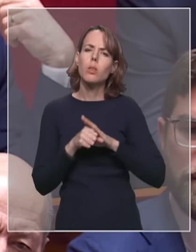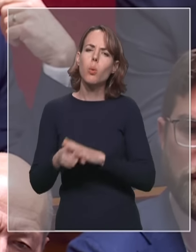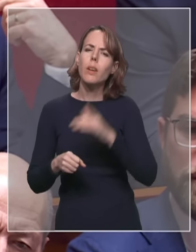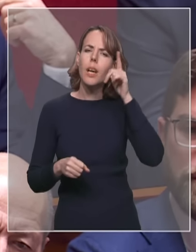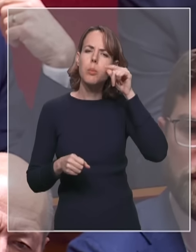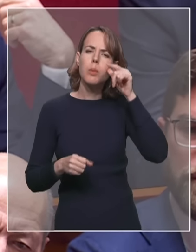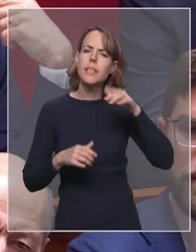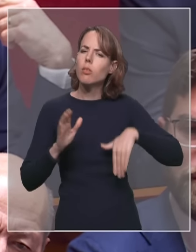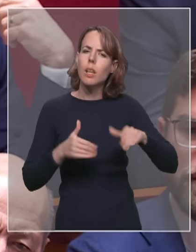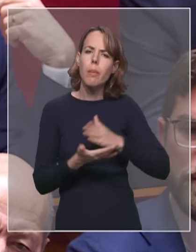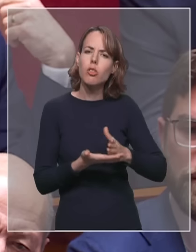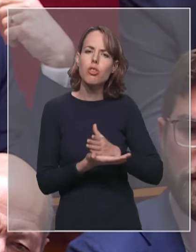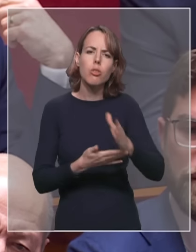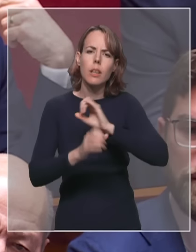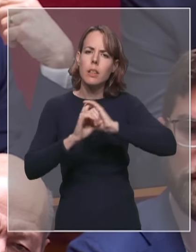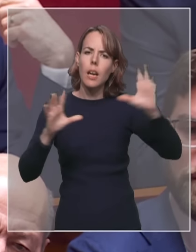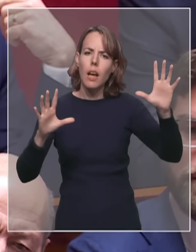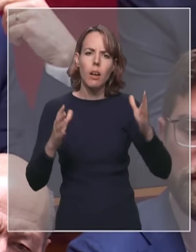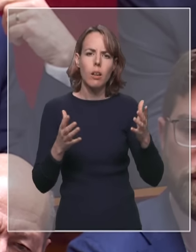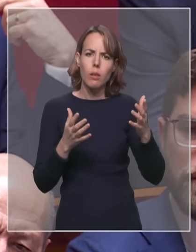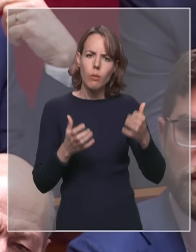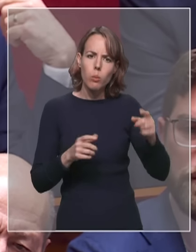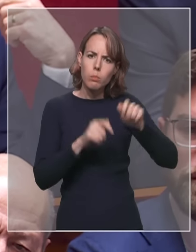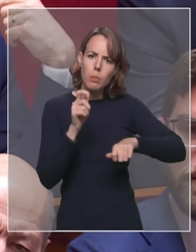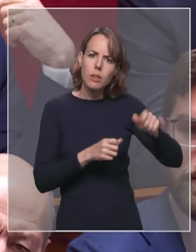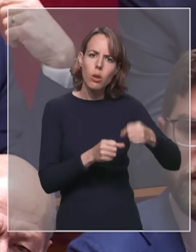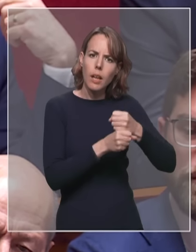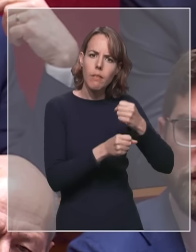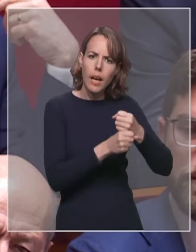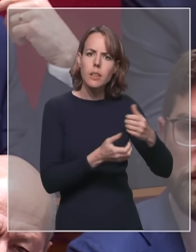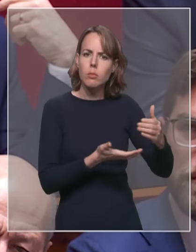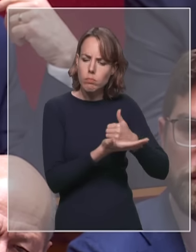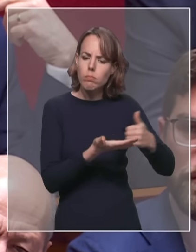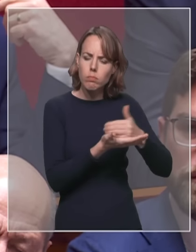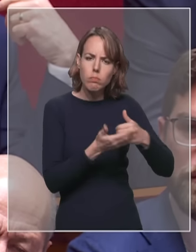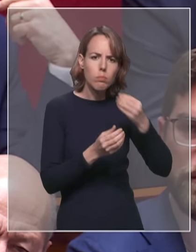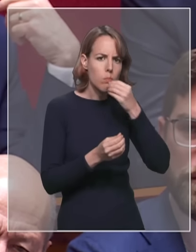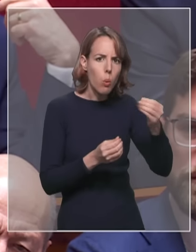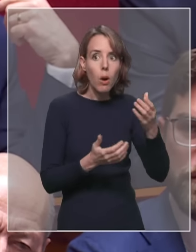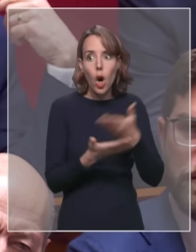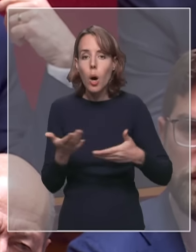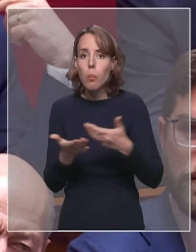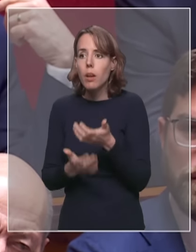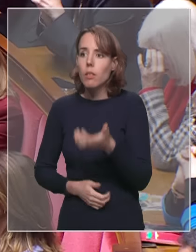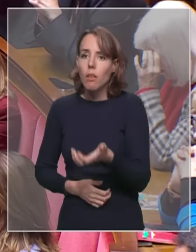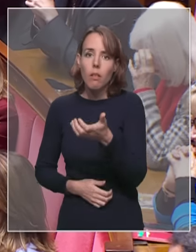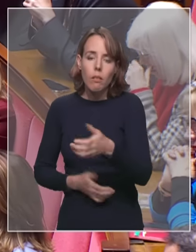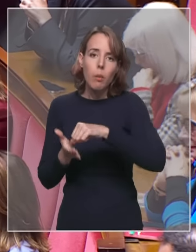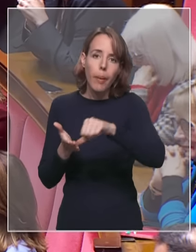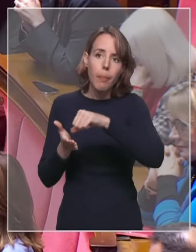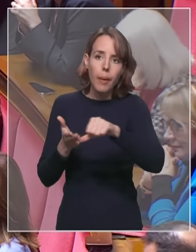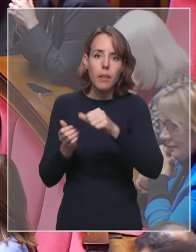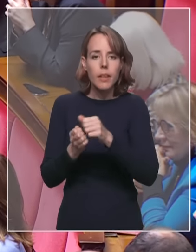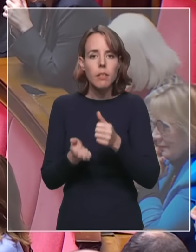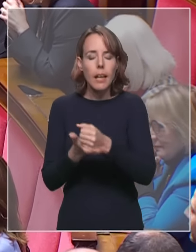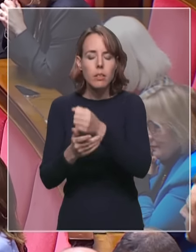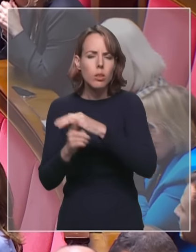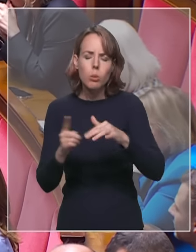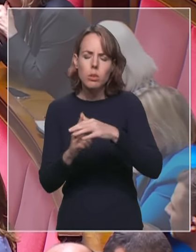Nous voulons que le travail paie, que l'assistanat ne l'emporte pas sur le social. Jeudi dernier, Monsieur le Premier